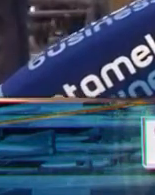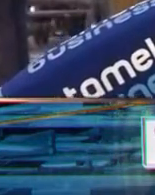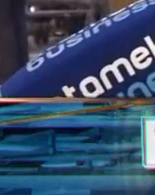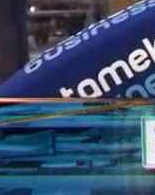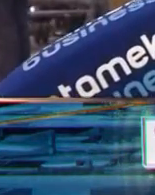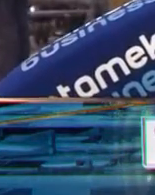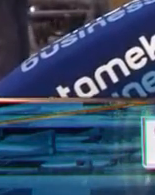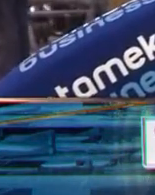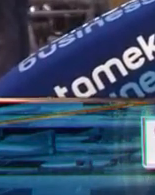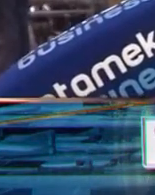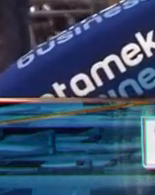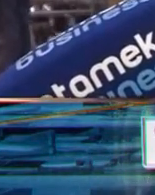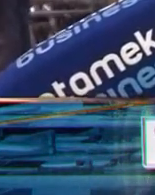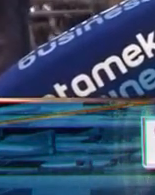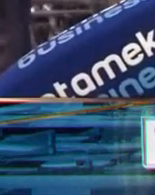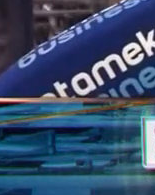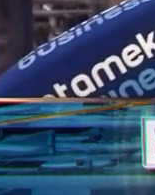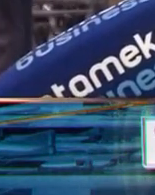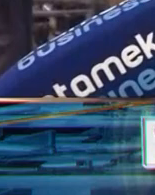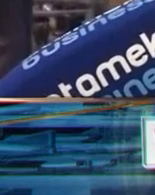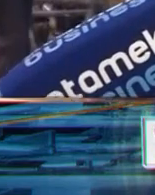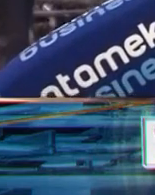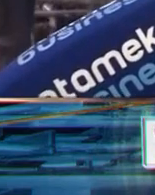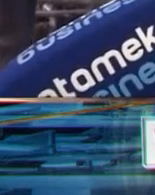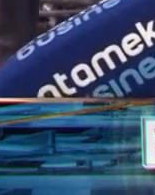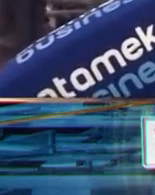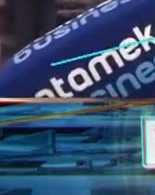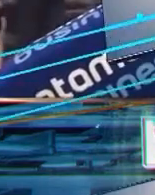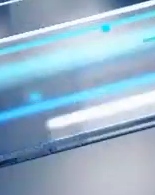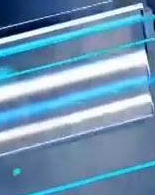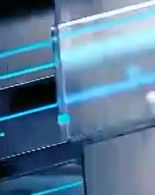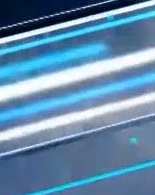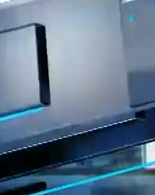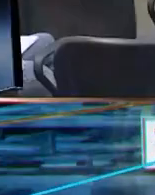шараларын ата-аналарға және барлық балаларға ескертіп келеді.